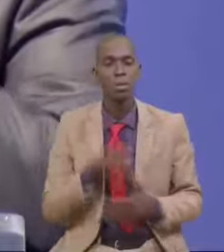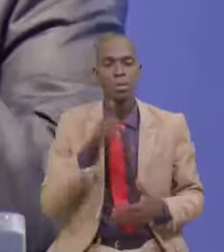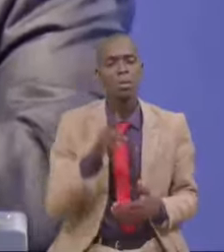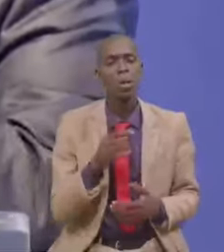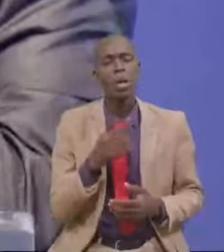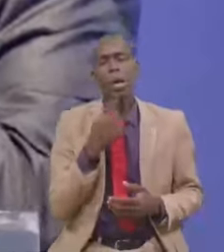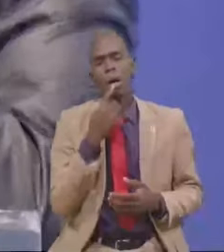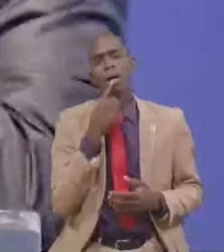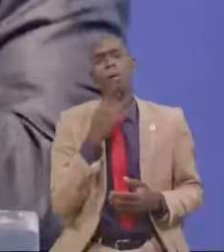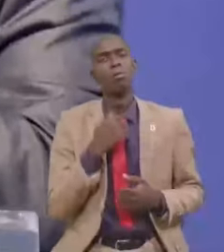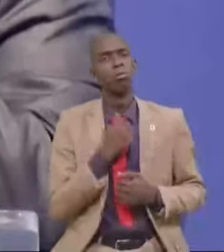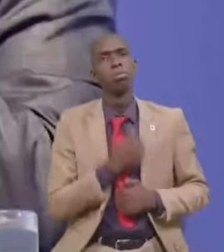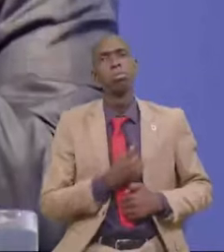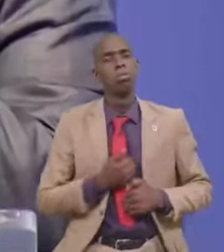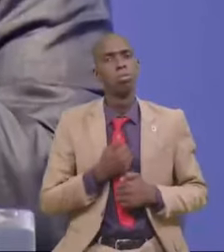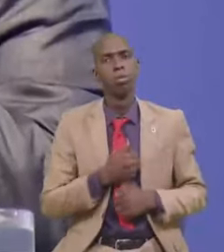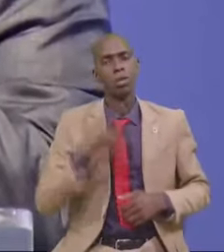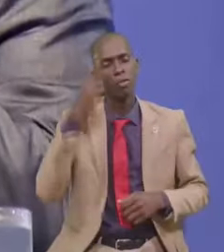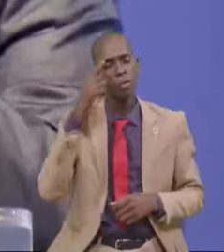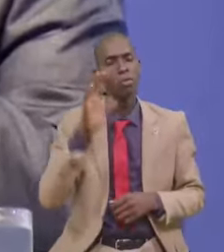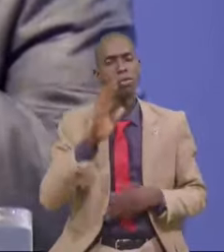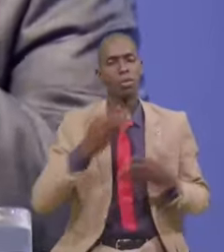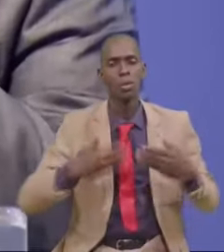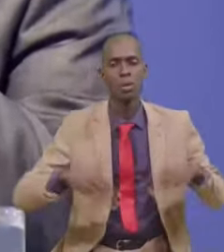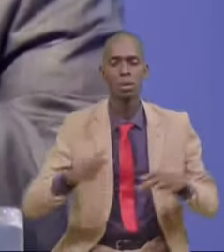Tu regrettes l'action d'avoir vendu la vérité.